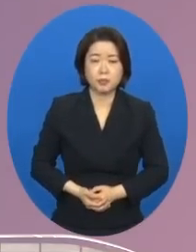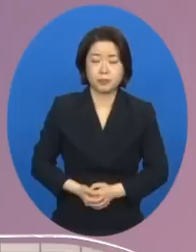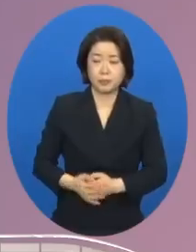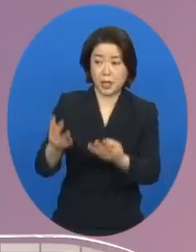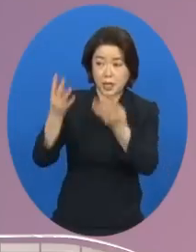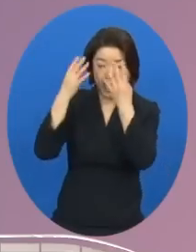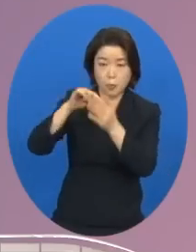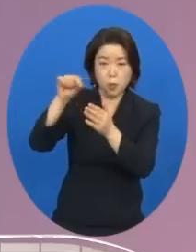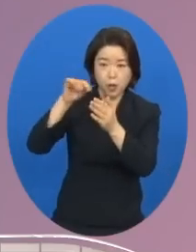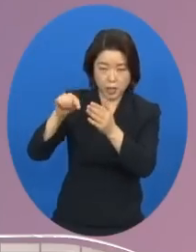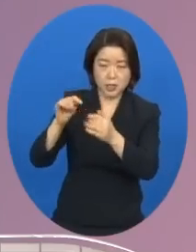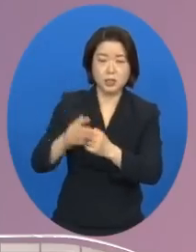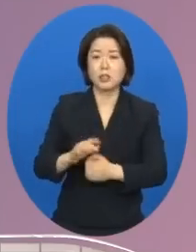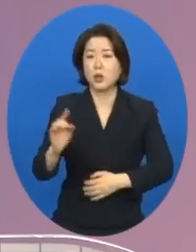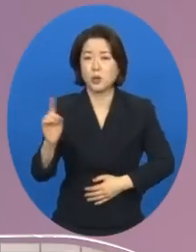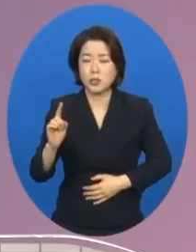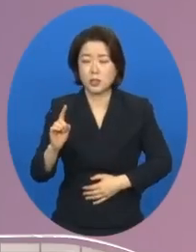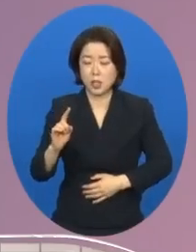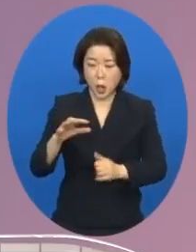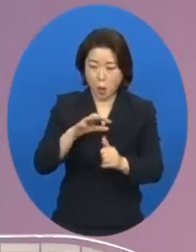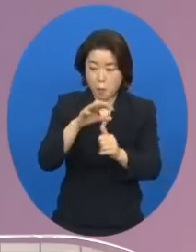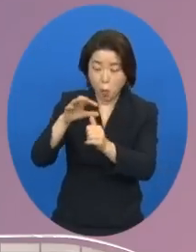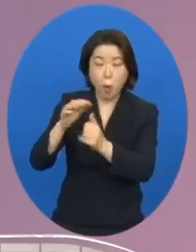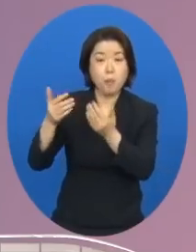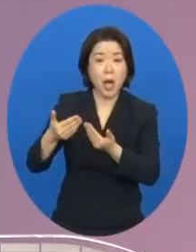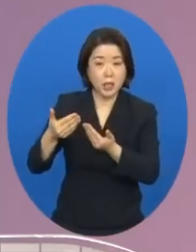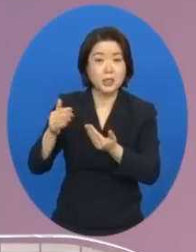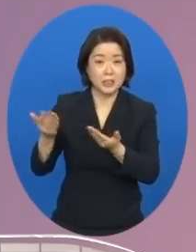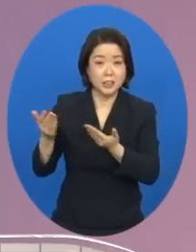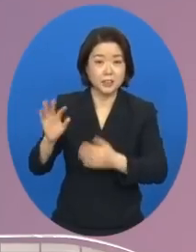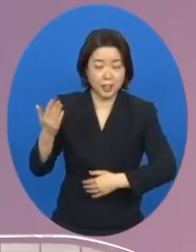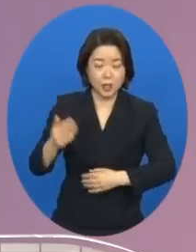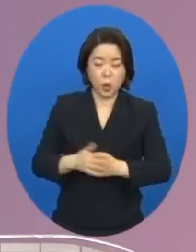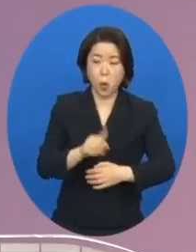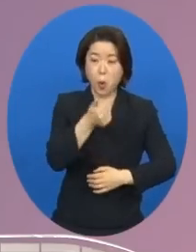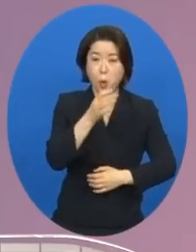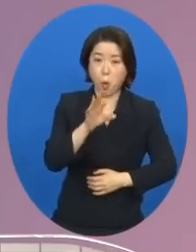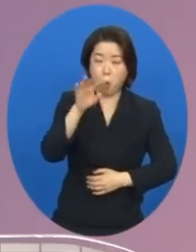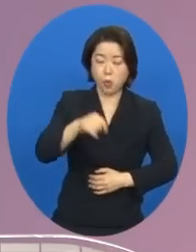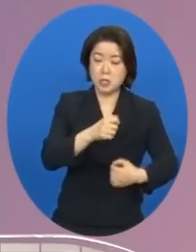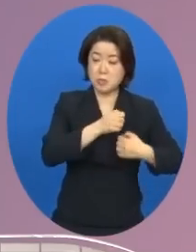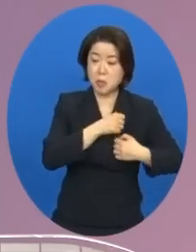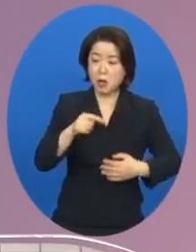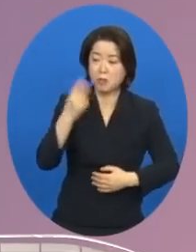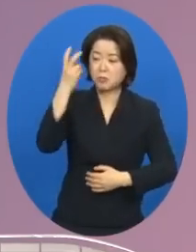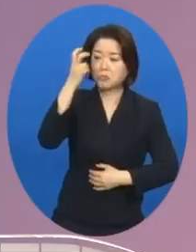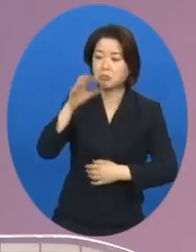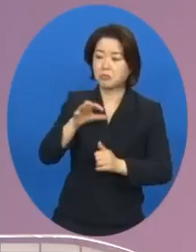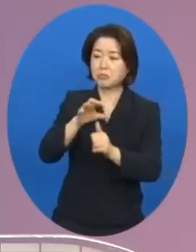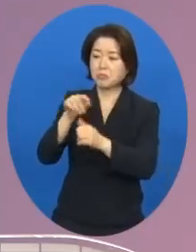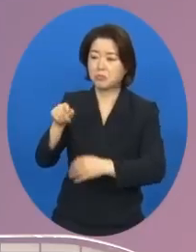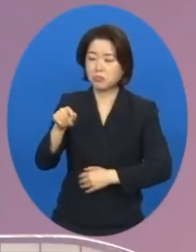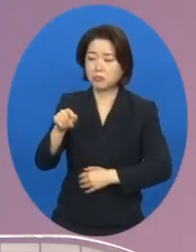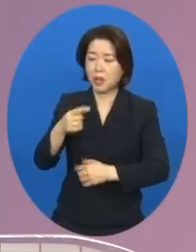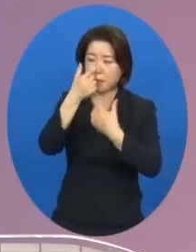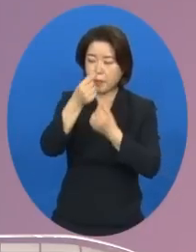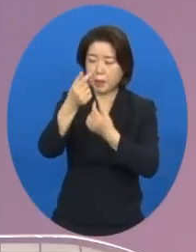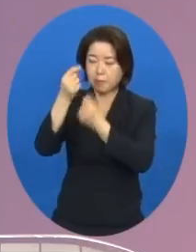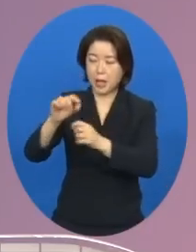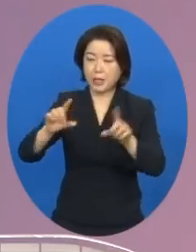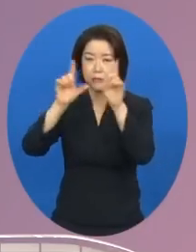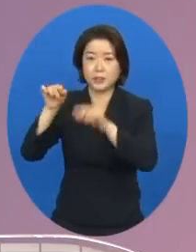감옥 안에서는 그나마도 보호를 받았습니다. 홍위병들로부터. 그리고 규칙적인 생활을 하니까